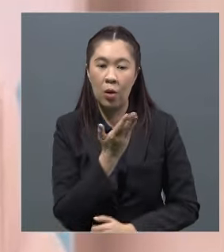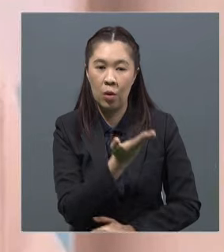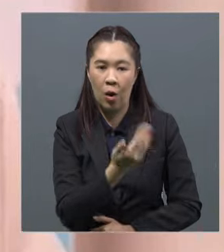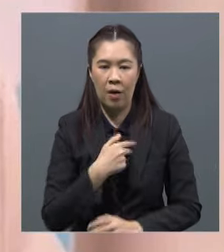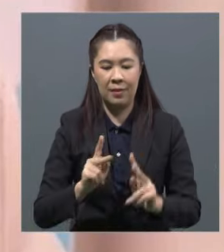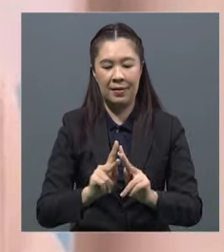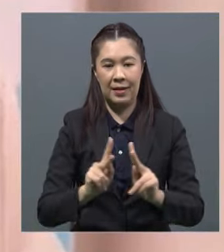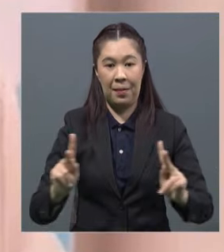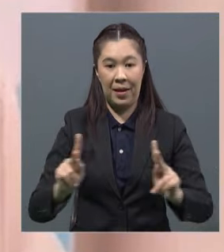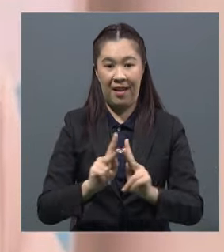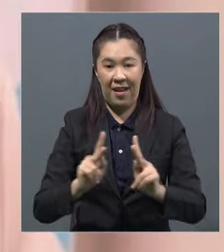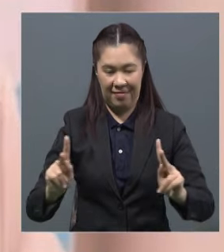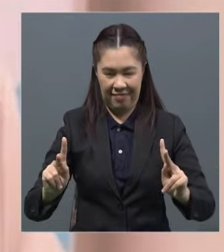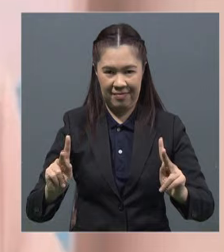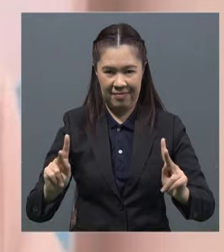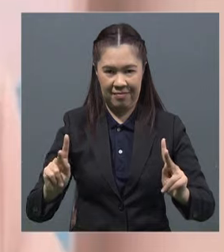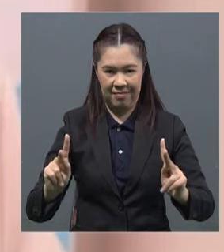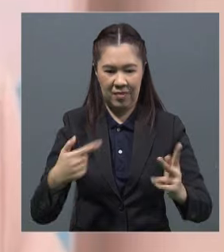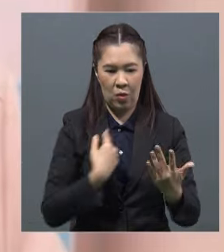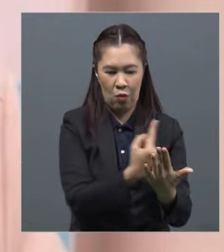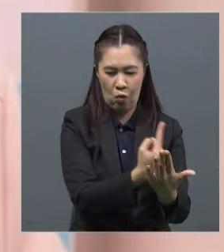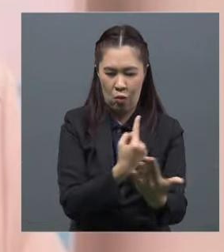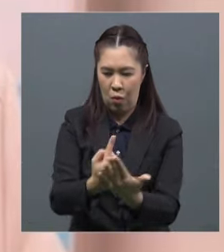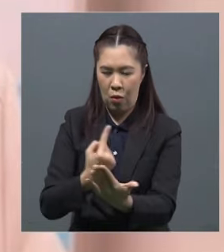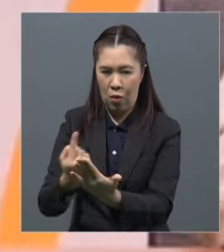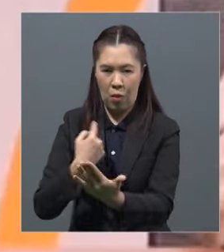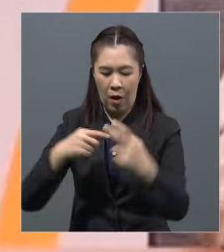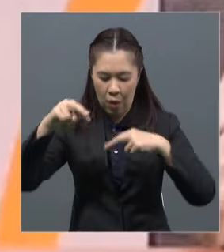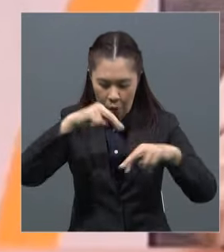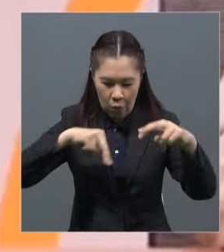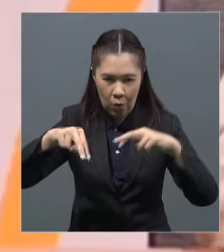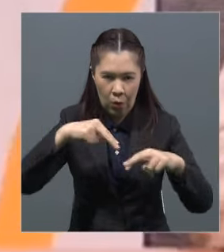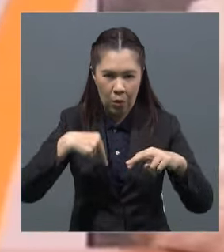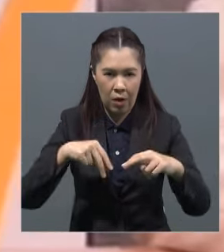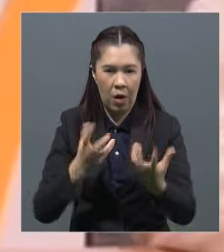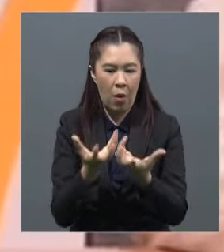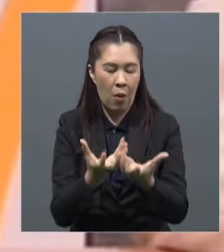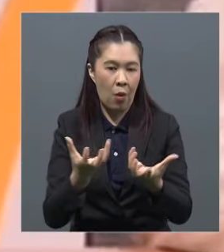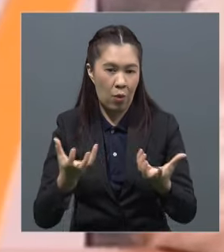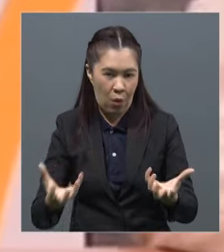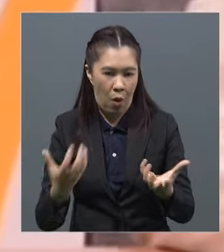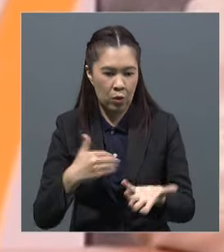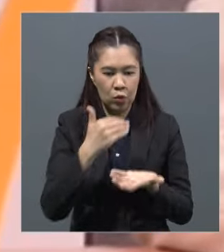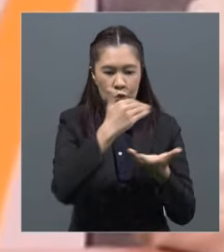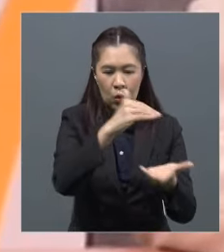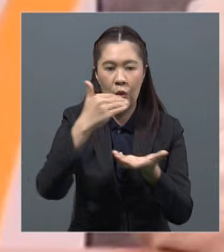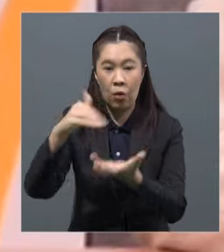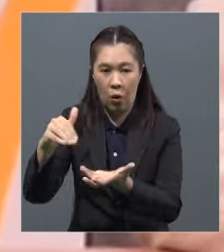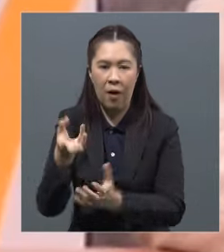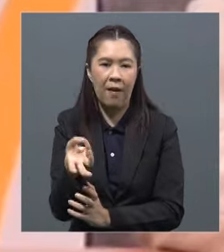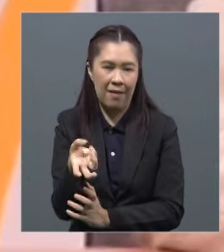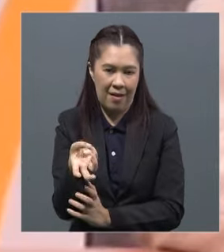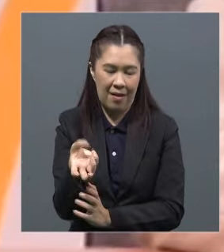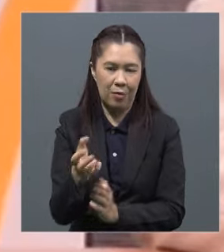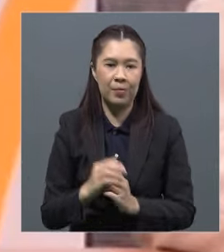ณะกรรมการจากทุกภาคส่วนเลยมาตรวจสอบคุณภาพข้าวตามหลักเกณฑ์การตรวจสอบสินค้าระดับการส่งออกข้าวไปต่างประเทศ